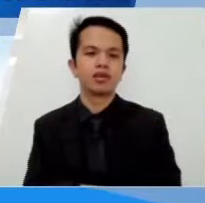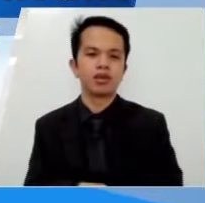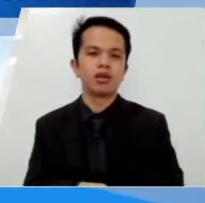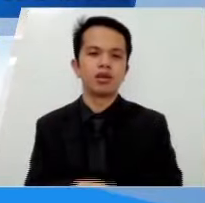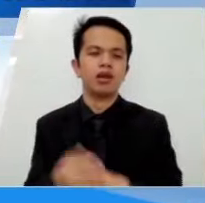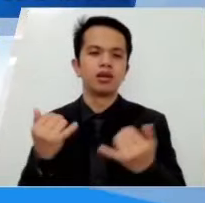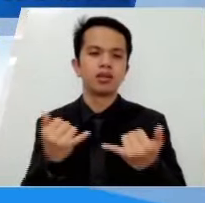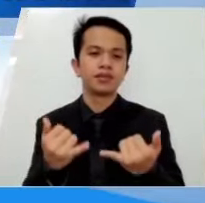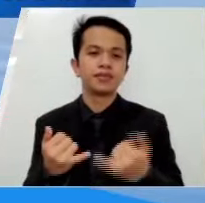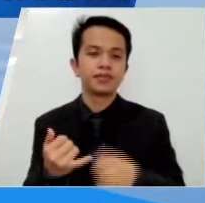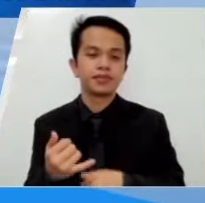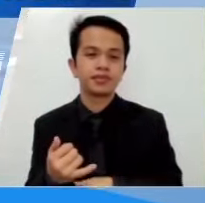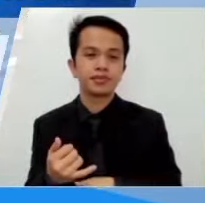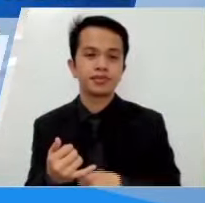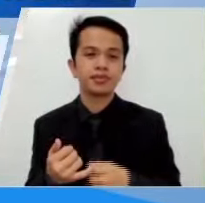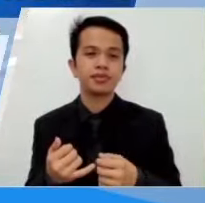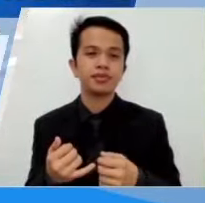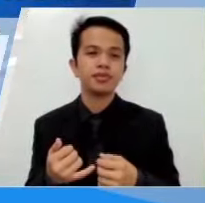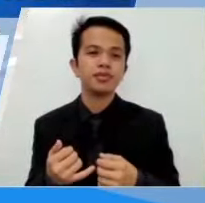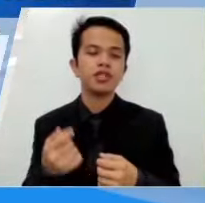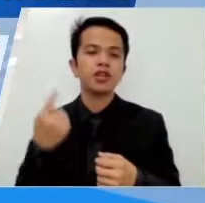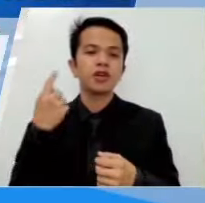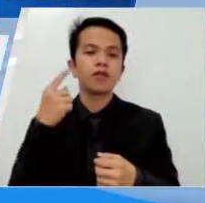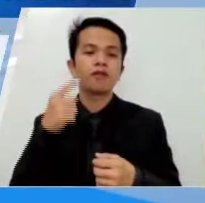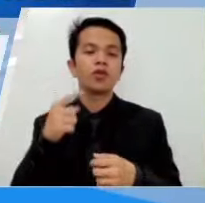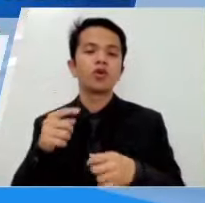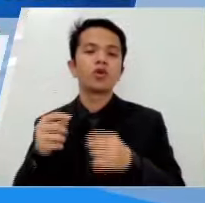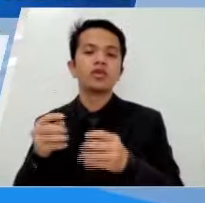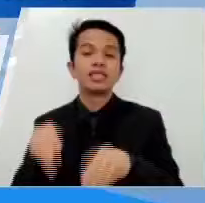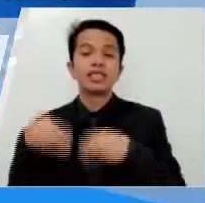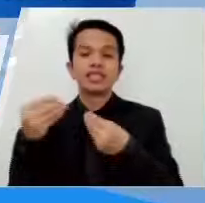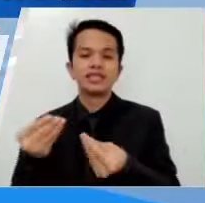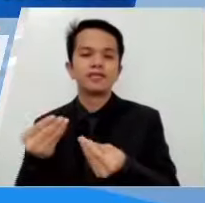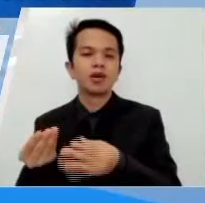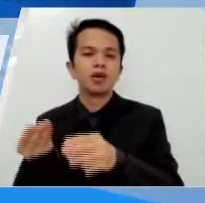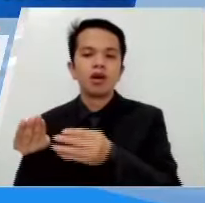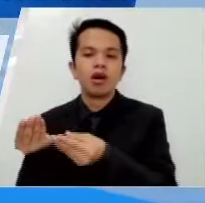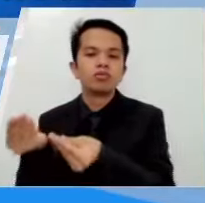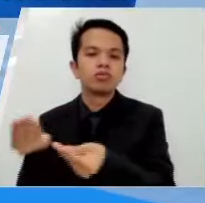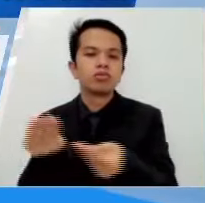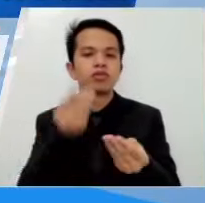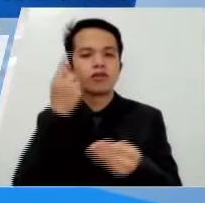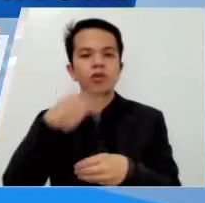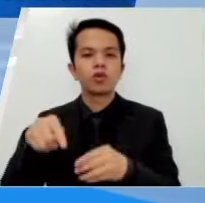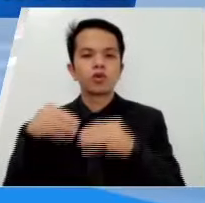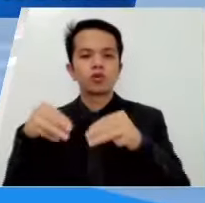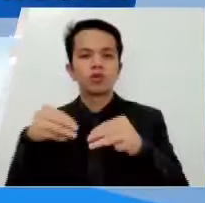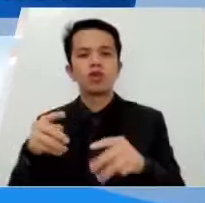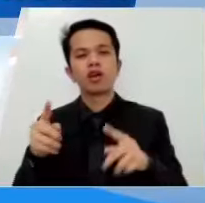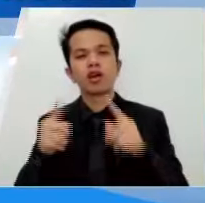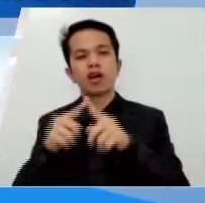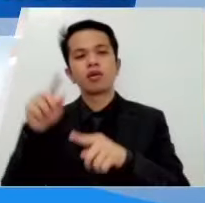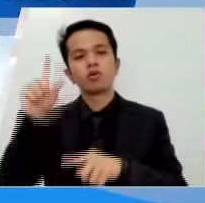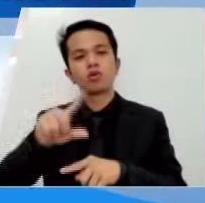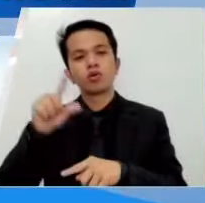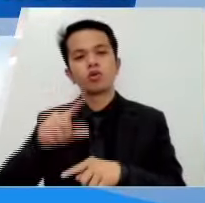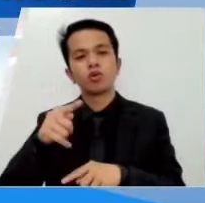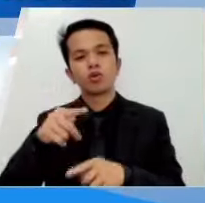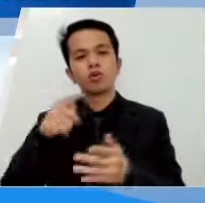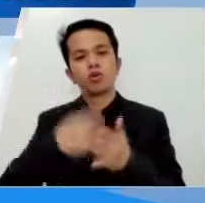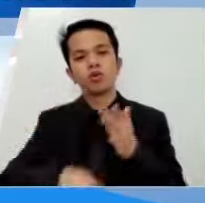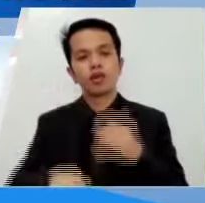is to secure supply from the market at the lowest price and to refrain from buying pag mataas